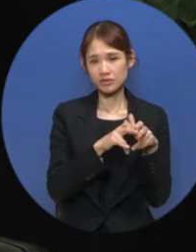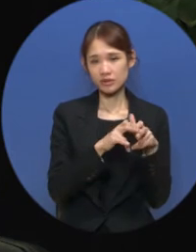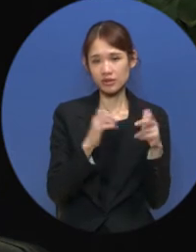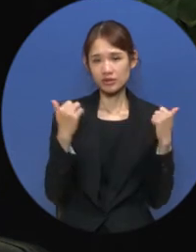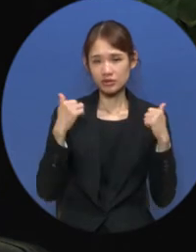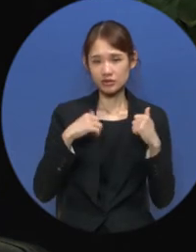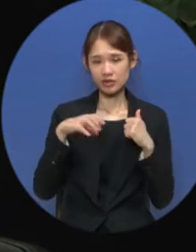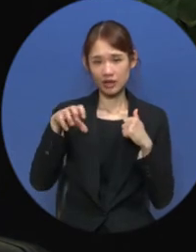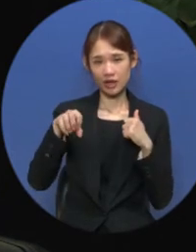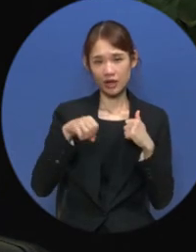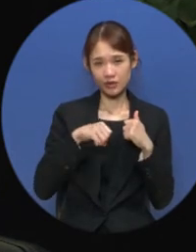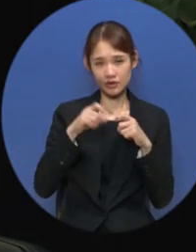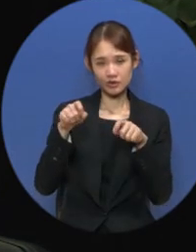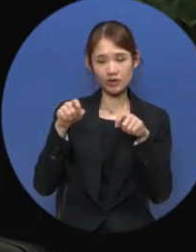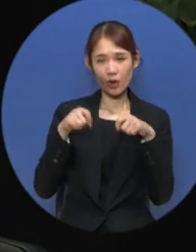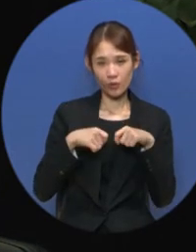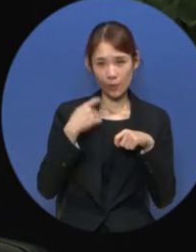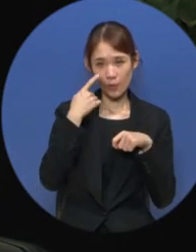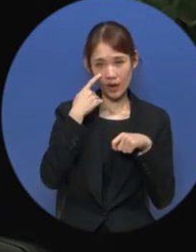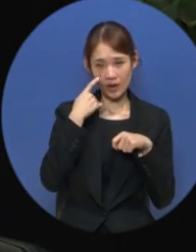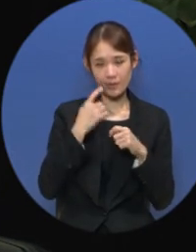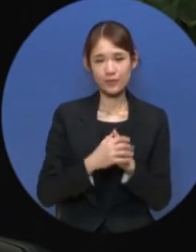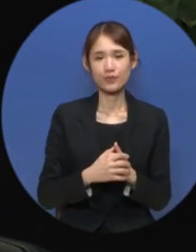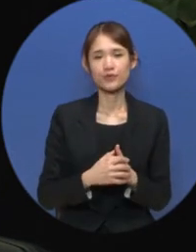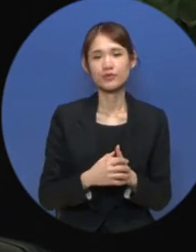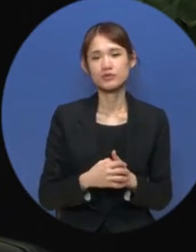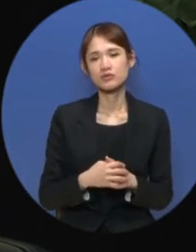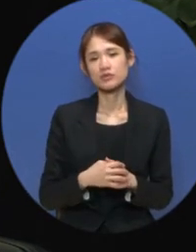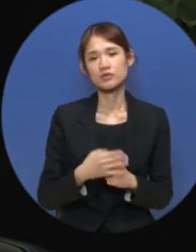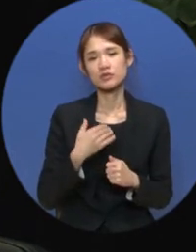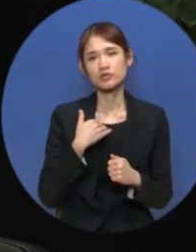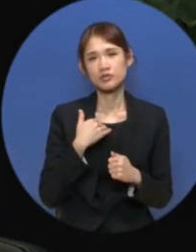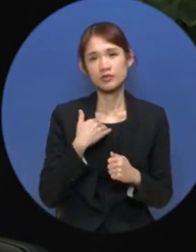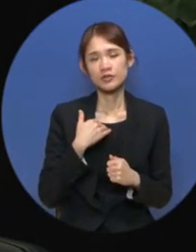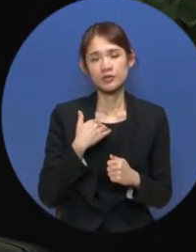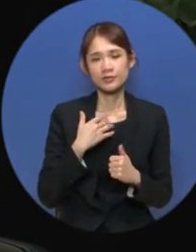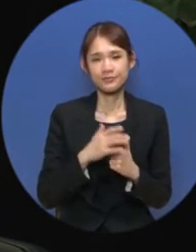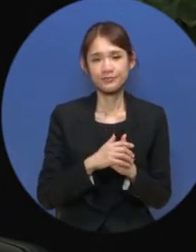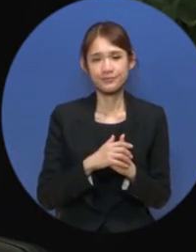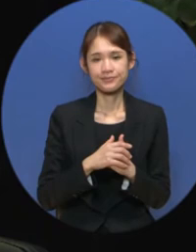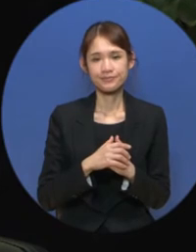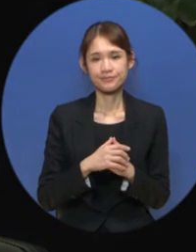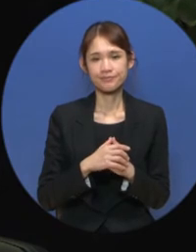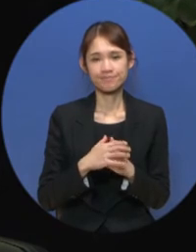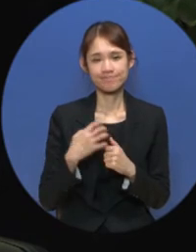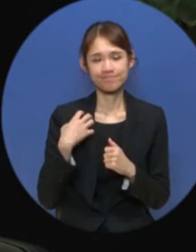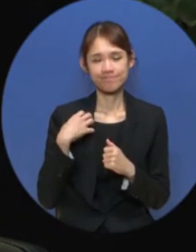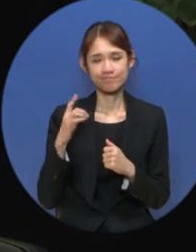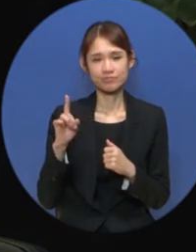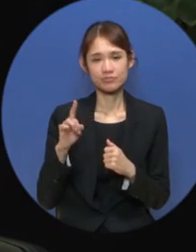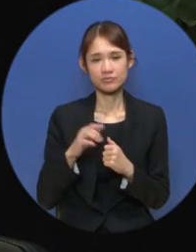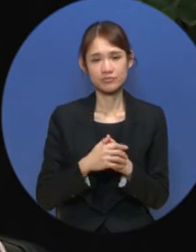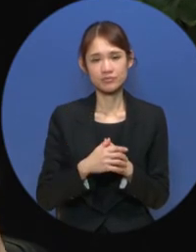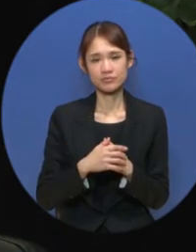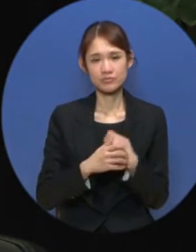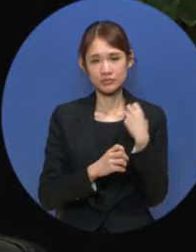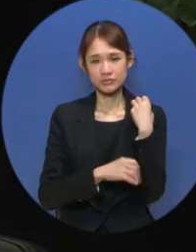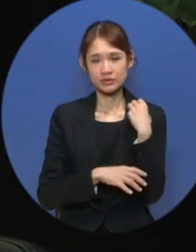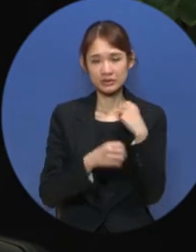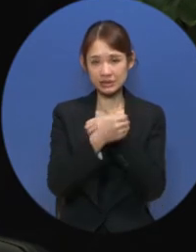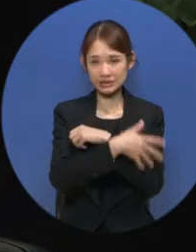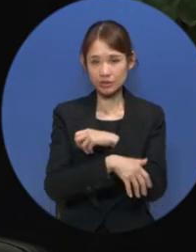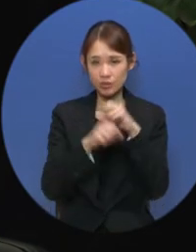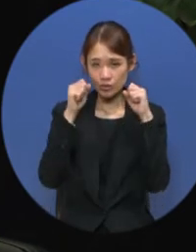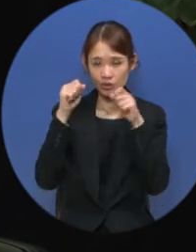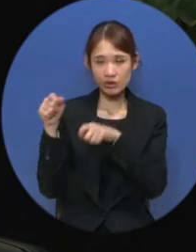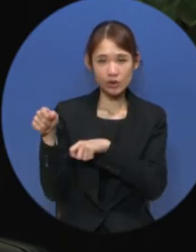이 장애인 의류에 가져와서 한번 적용을 해본 거죠. 예, 그래서 근데 이제 저희의 과제는 이게 기존 스포츠나